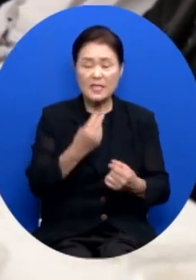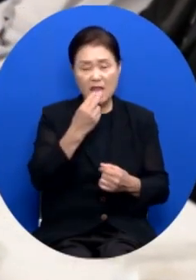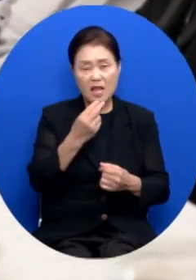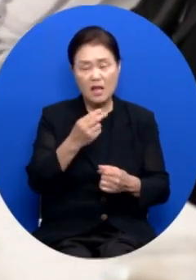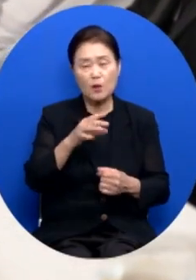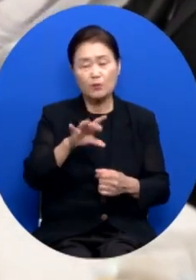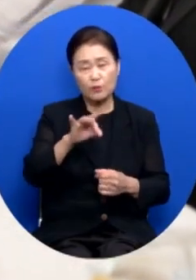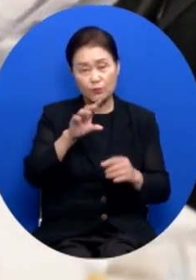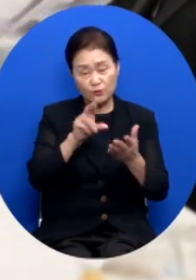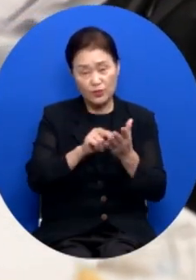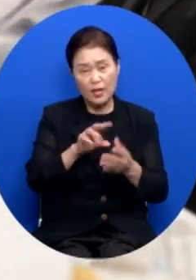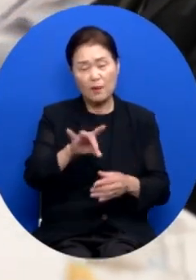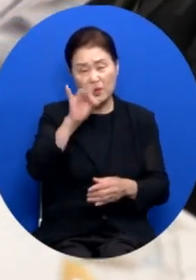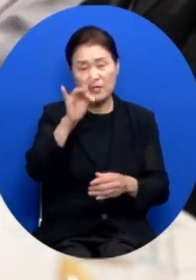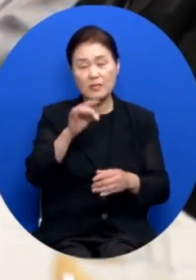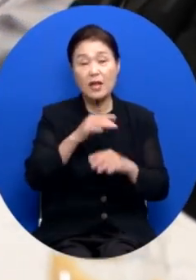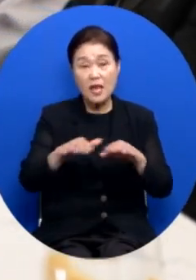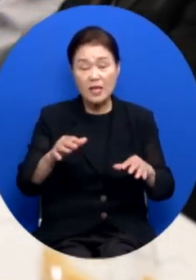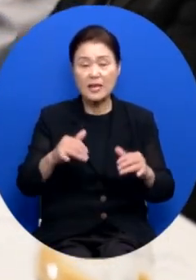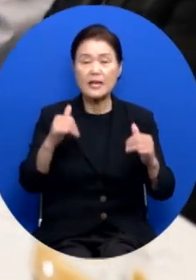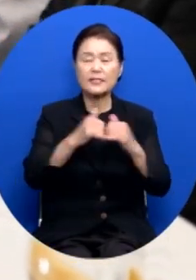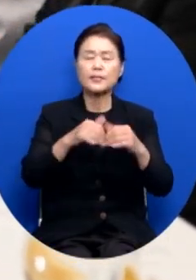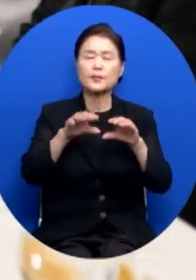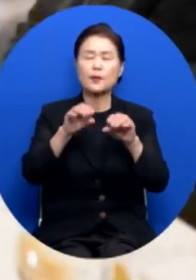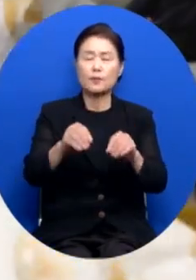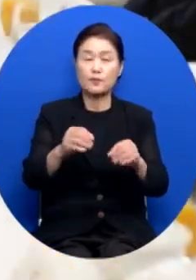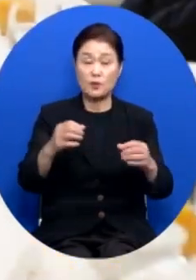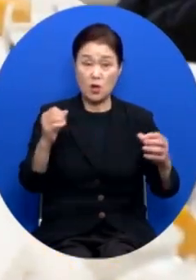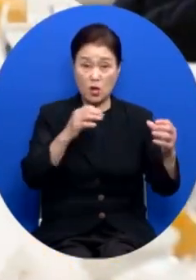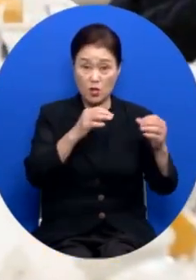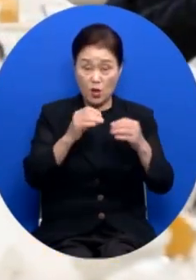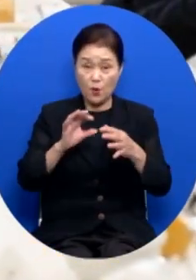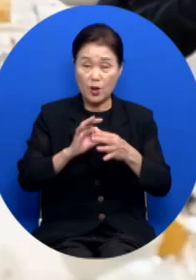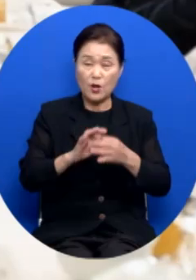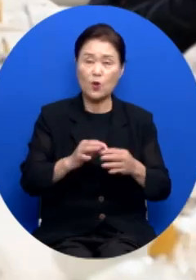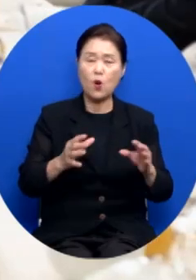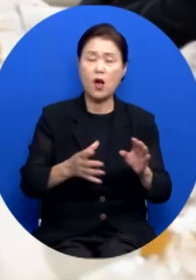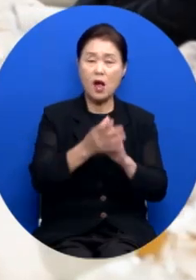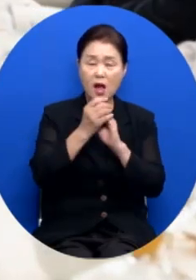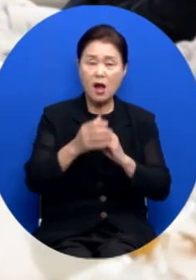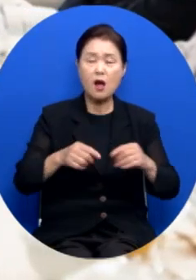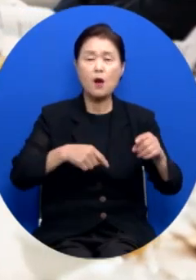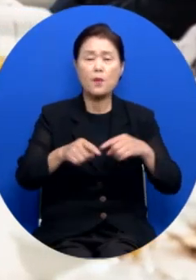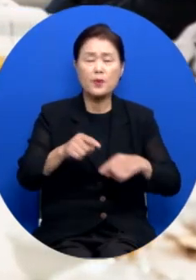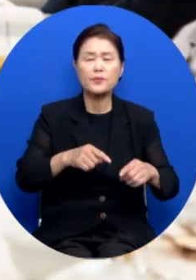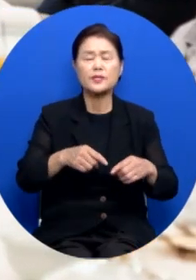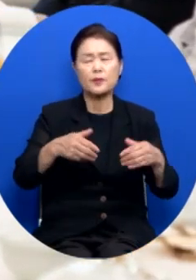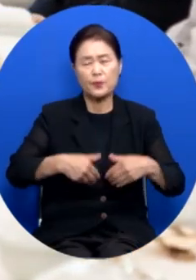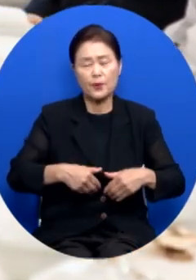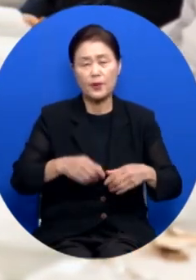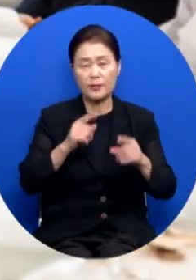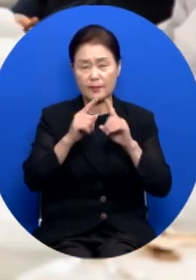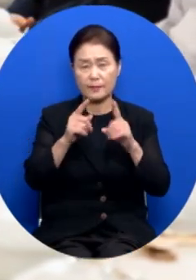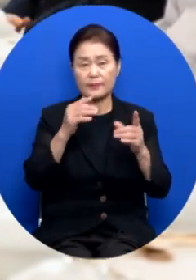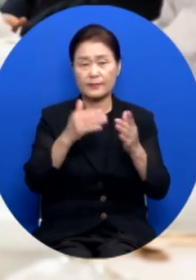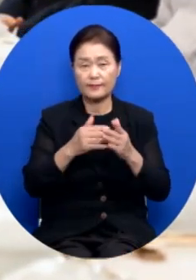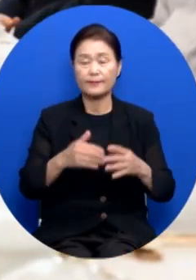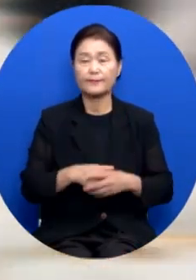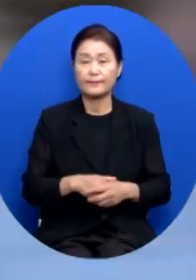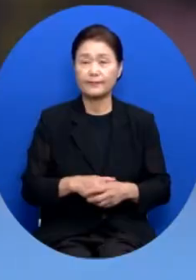삼고 소모적 정쟁을 멈추고 대화와 타협을 통한 협치의 길을 찾아야 한다고 한 목소리를